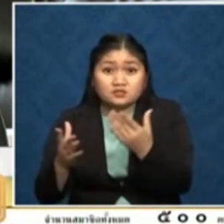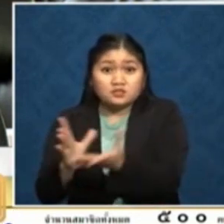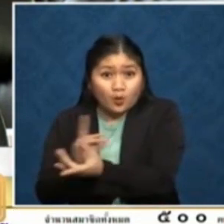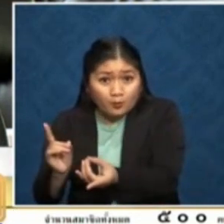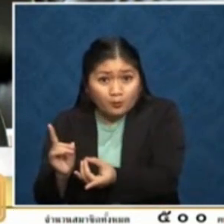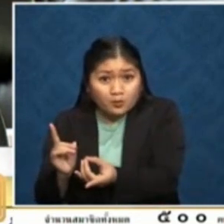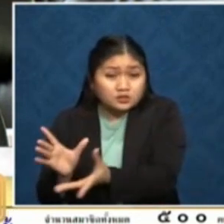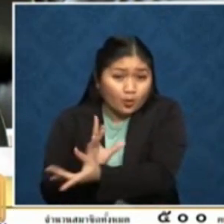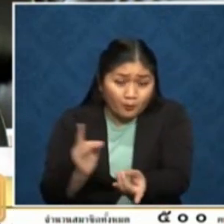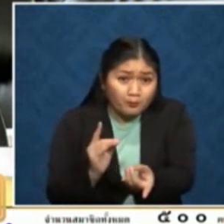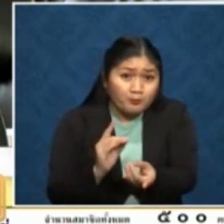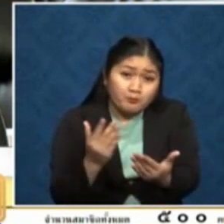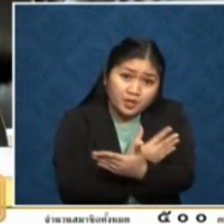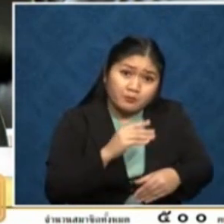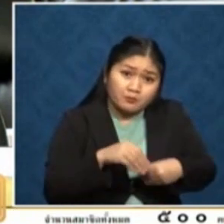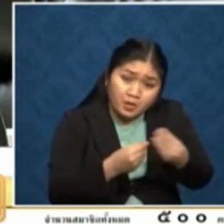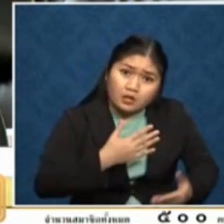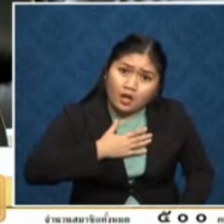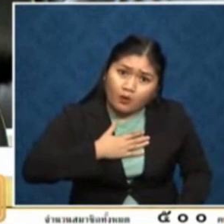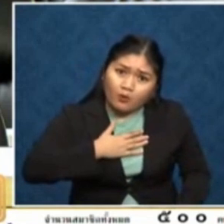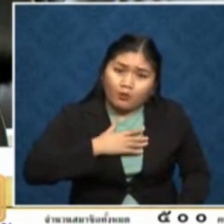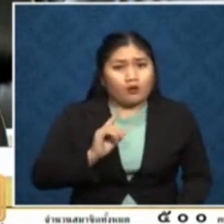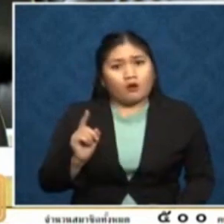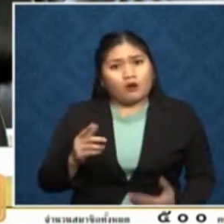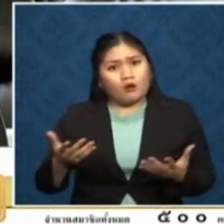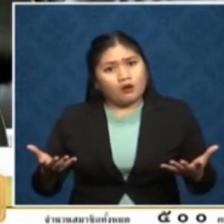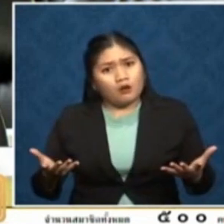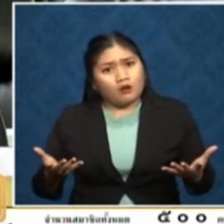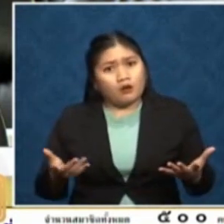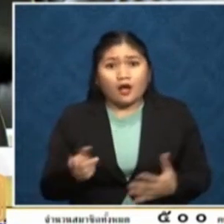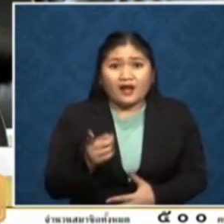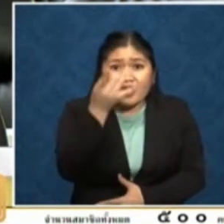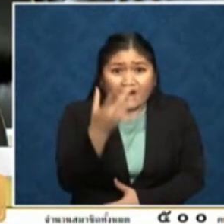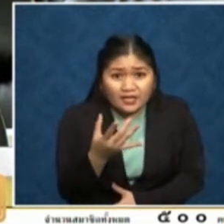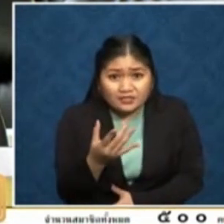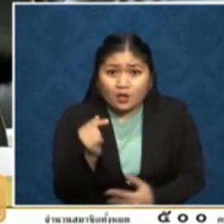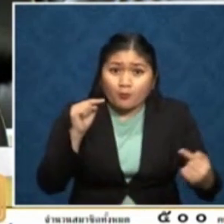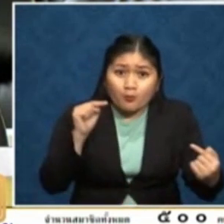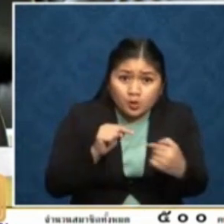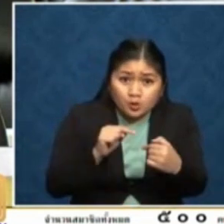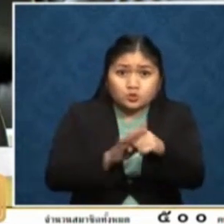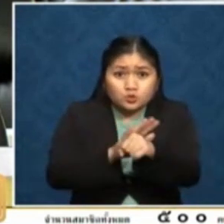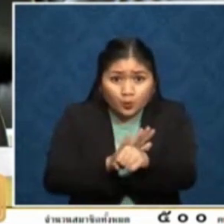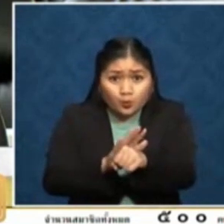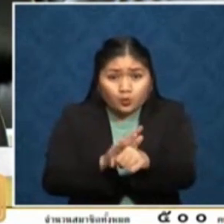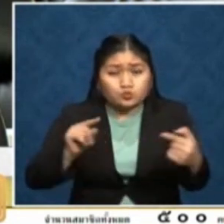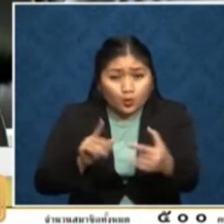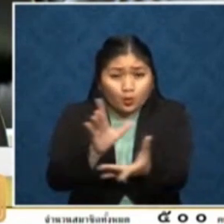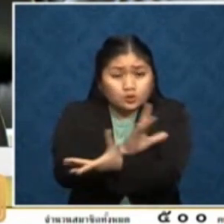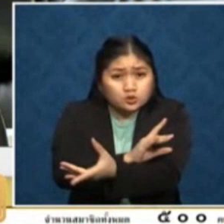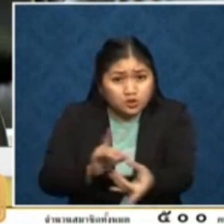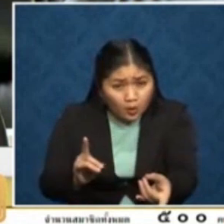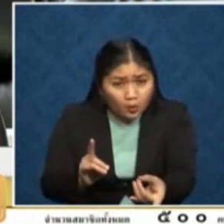เพราะเราควรเปลี่ยนเพื่อสังคมกันแน่ครับ โอเค แล้วอะไรจะดีกว่ากันครับเ